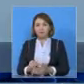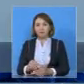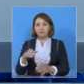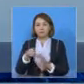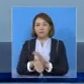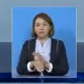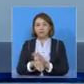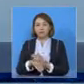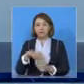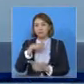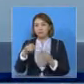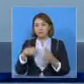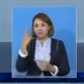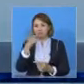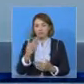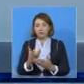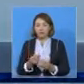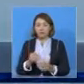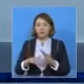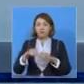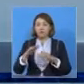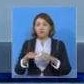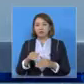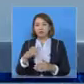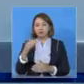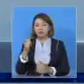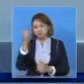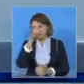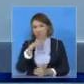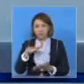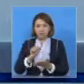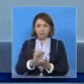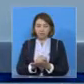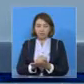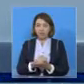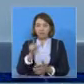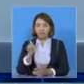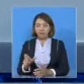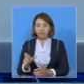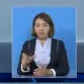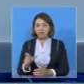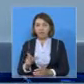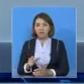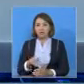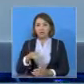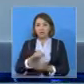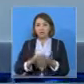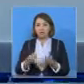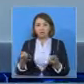Оның ішіне дара кәсіпкерлермен және жеке практикамен айналысатын адамдарды атап өтуге болады.